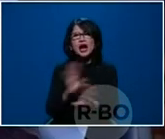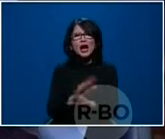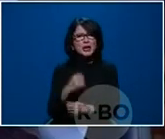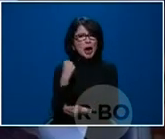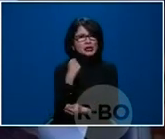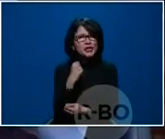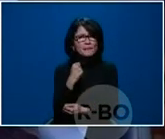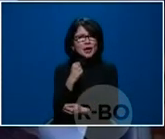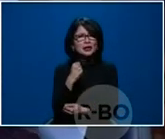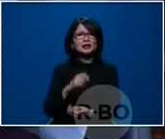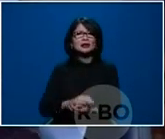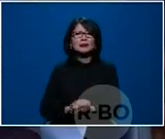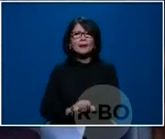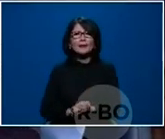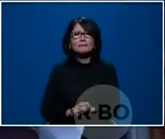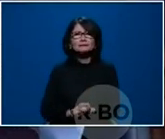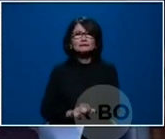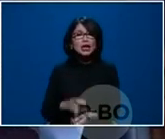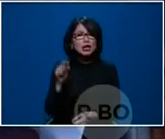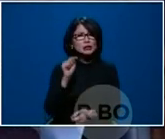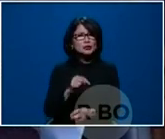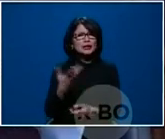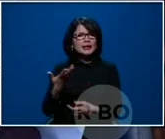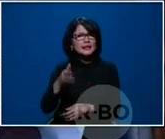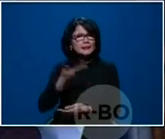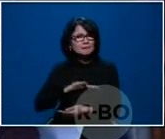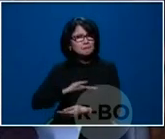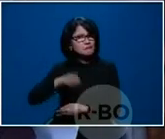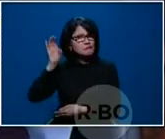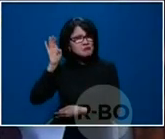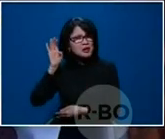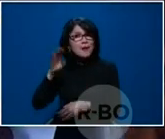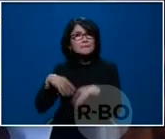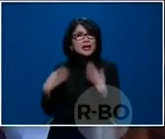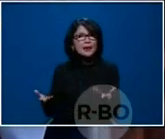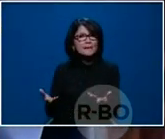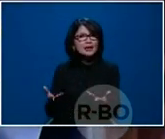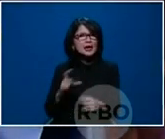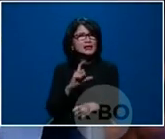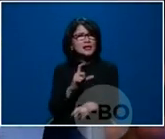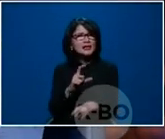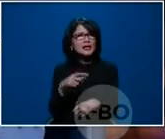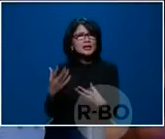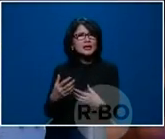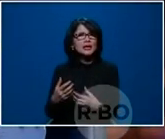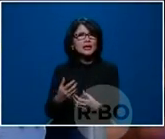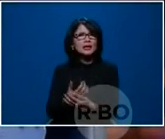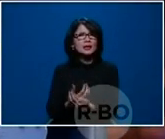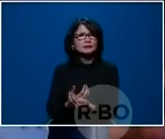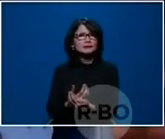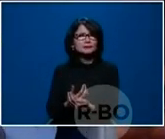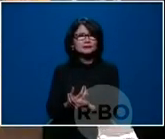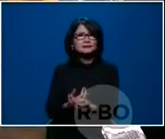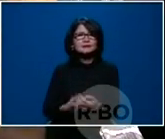menghantui mereka sehari-hari di sinilah kita ingin mendengarkan bagaimana Secara teknis ataupun e operasi yang Pak Agus